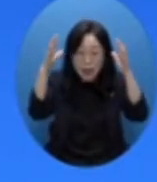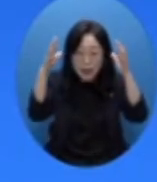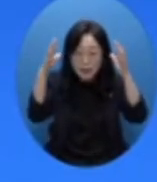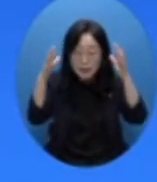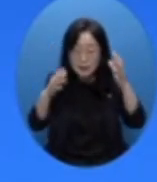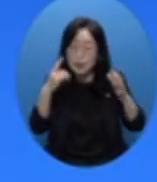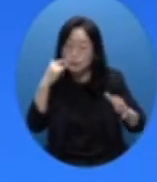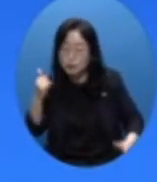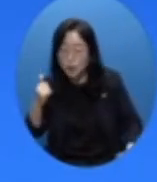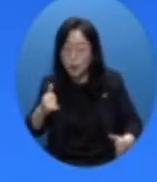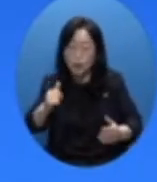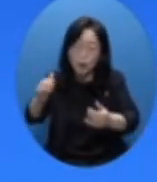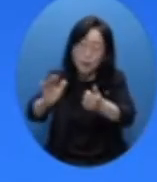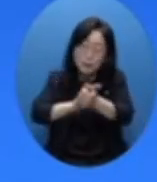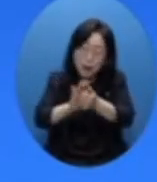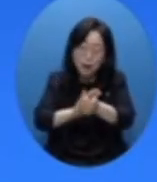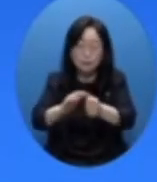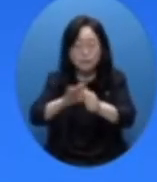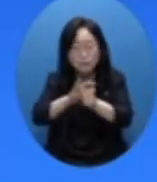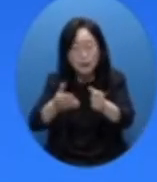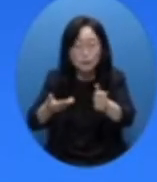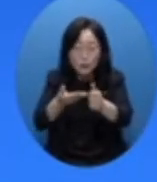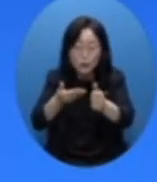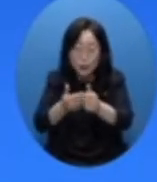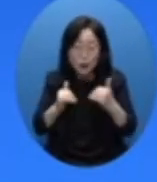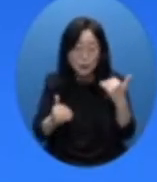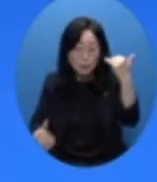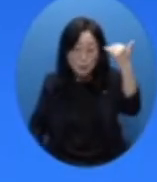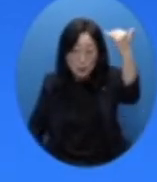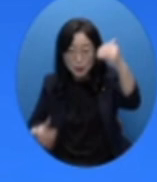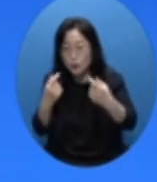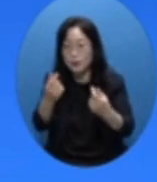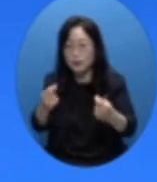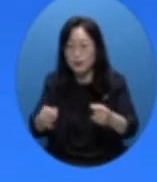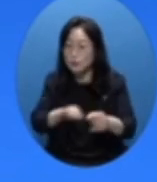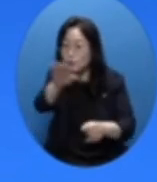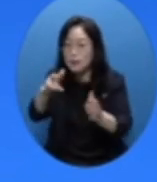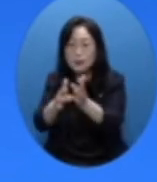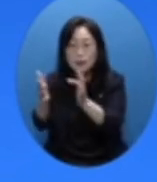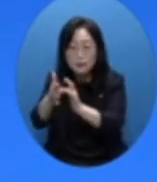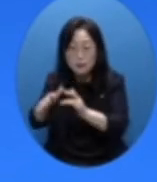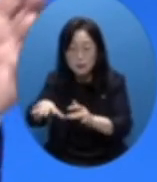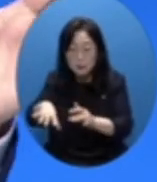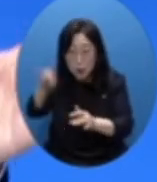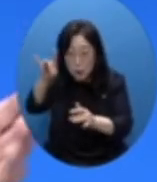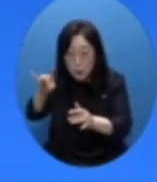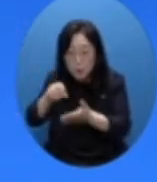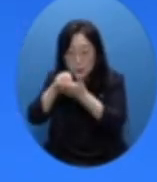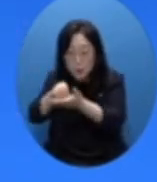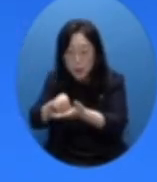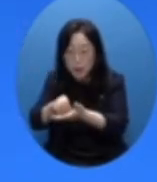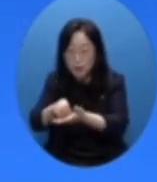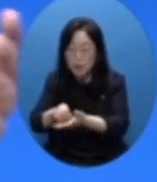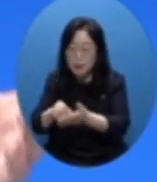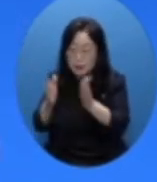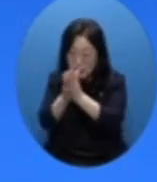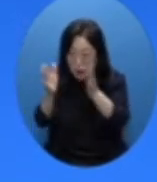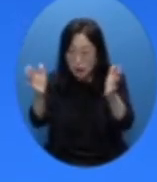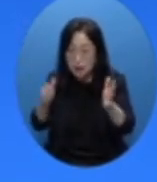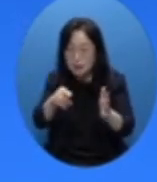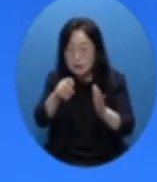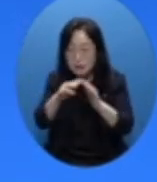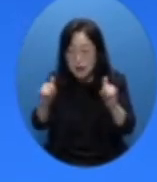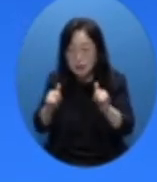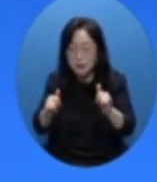사랑에 돌봄 가운데 작은 하듯이 이제 예수 처음이 거 신앙생활 출발한 분들은 모든 구역 c 코드로 성도들의 사랑